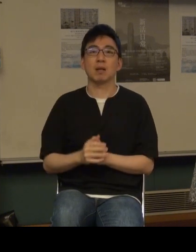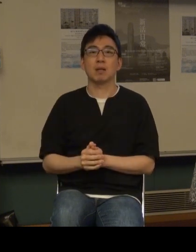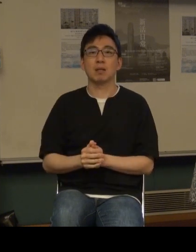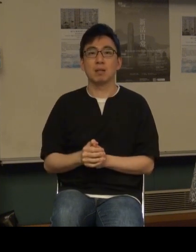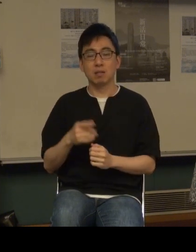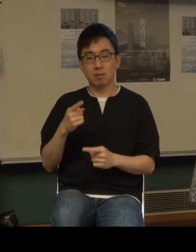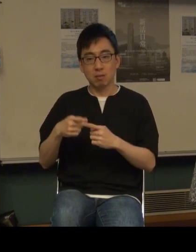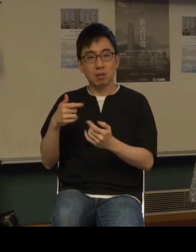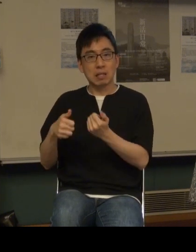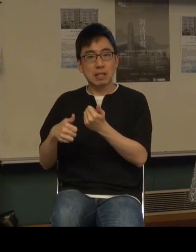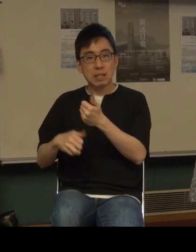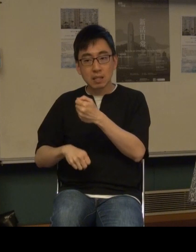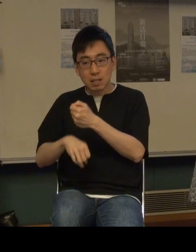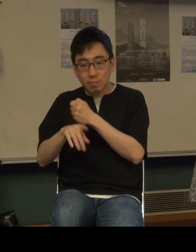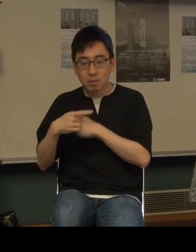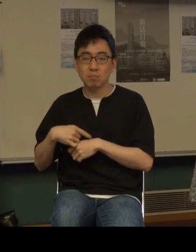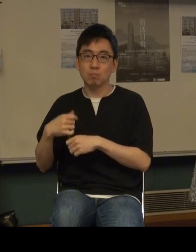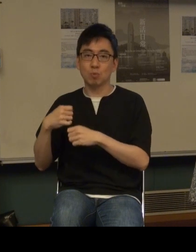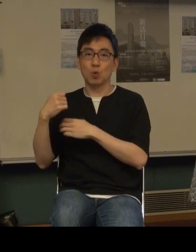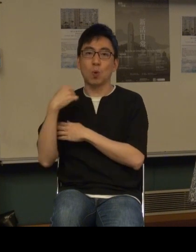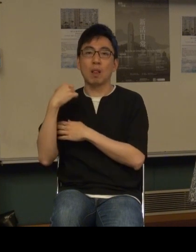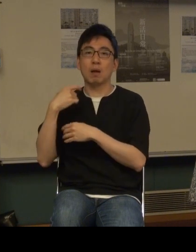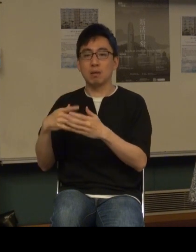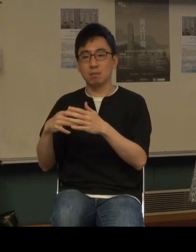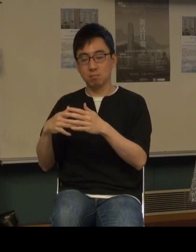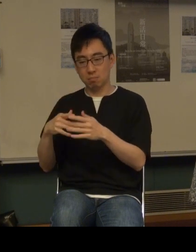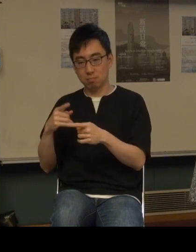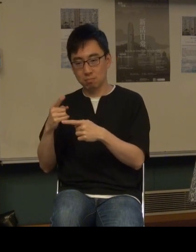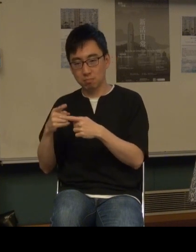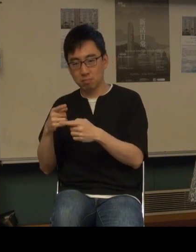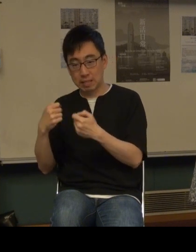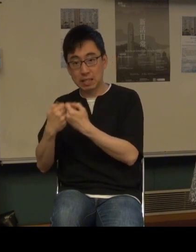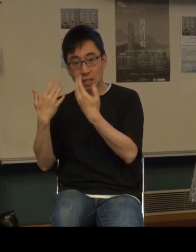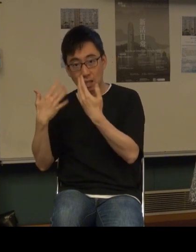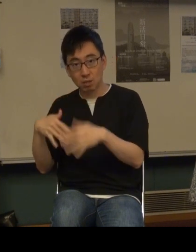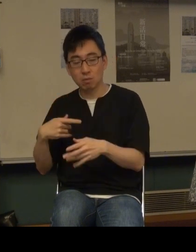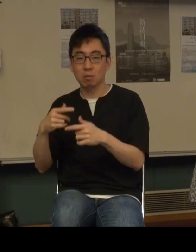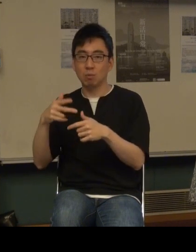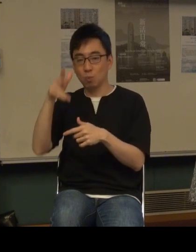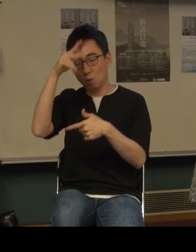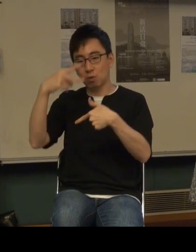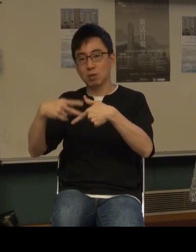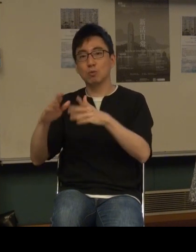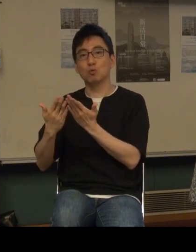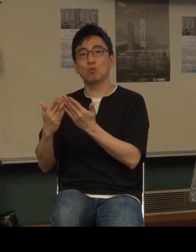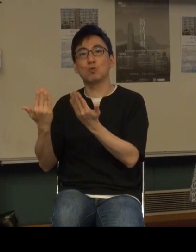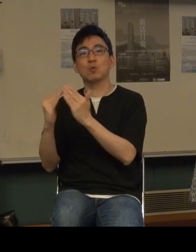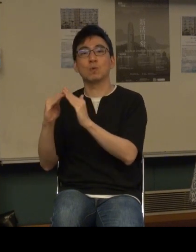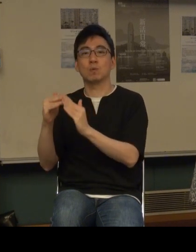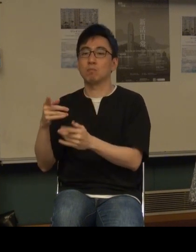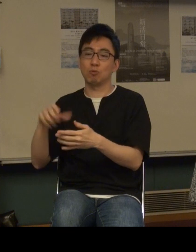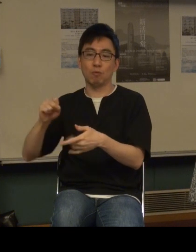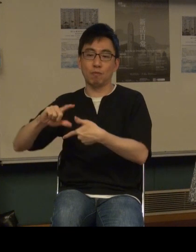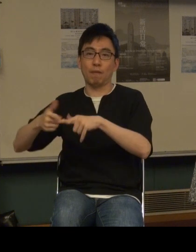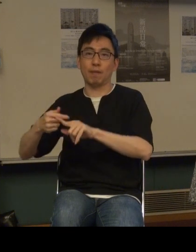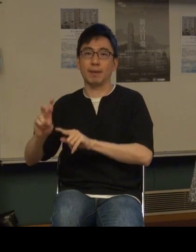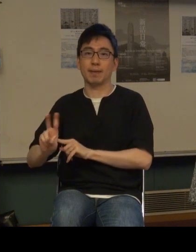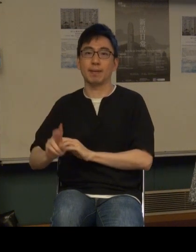咁樣根據功能嘅規劃咧，喺之後戰後嘅學校咧，喺黃隱書院之後咧，都係用類似嘅做法去做嘅嚇。